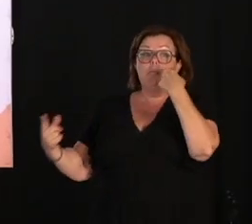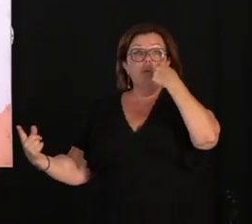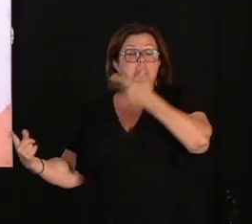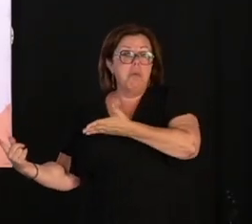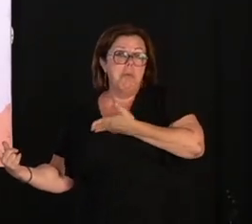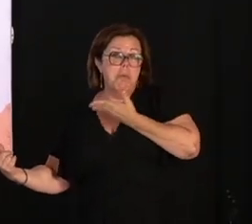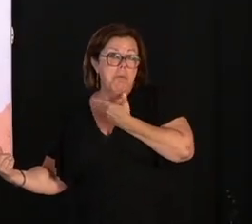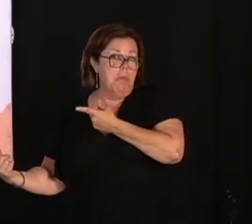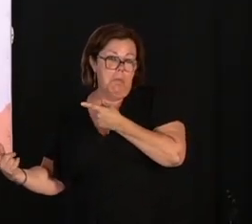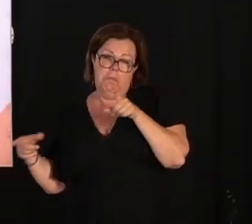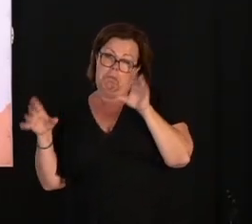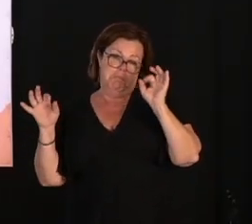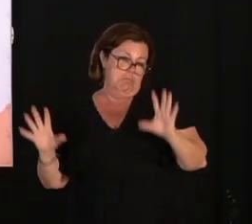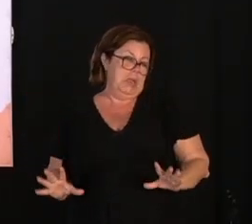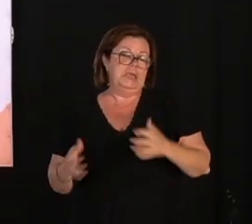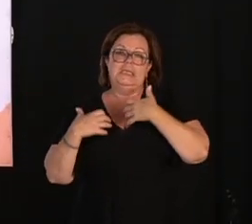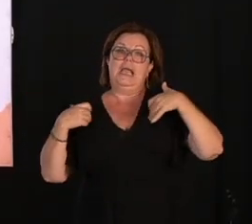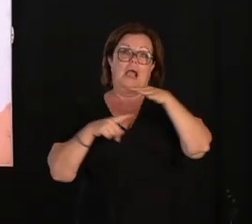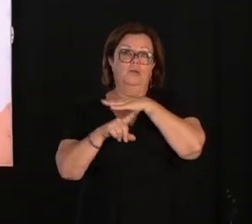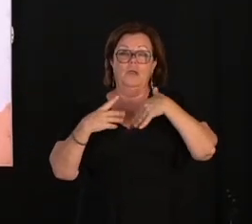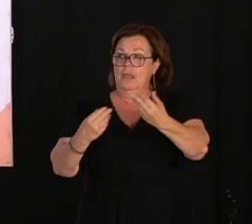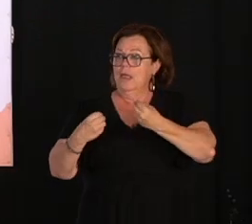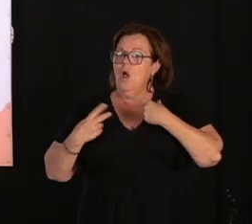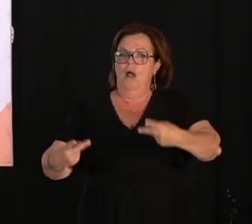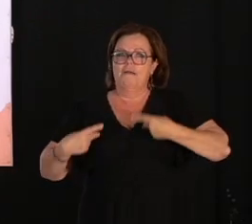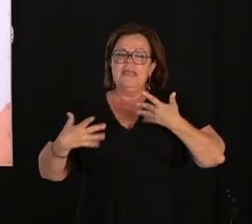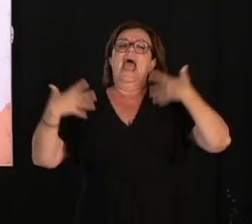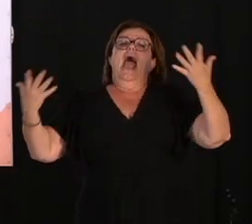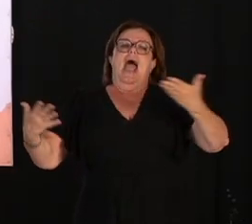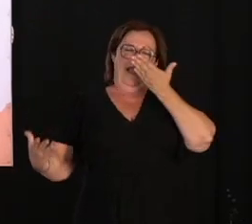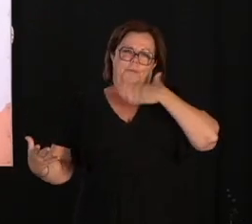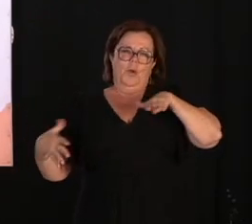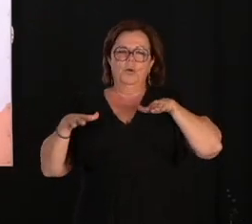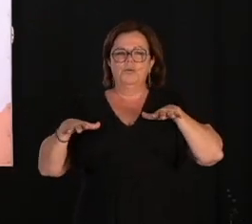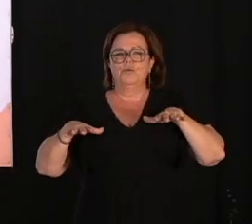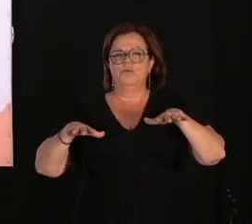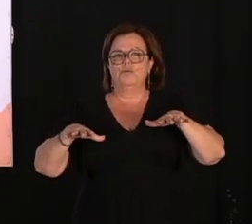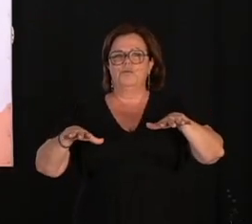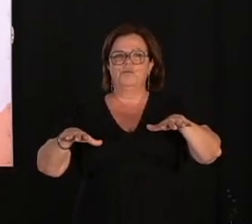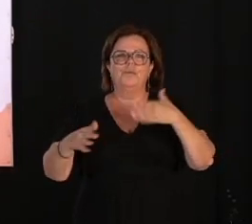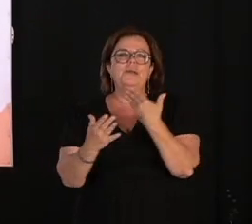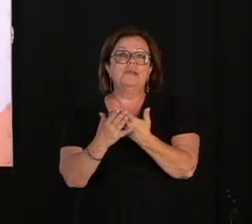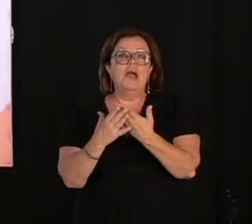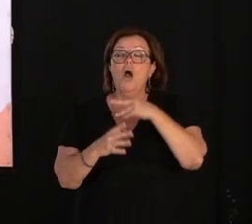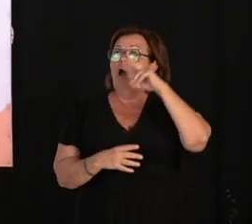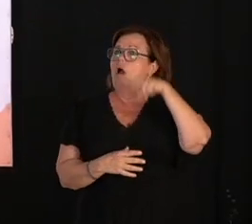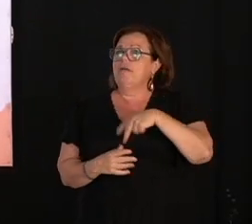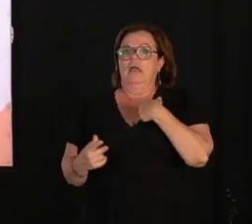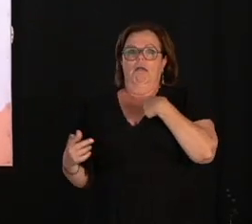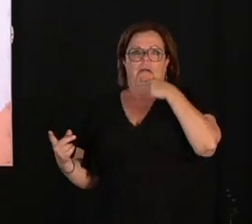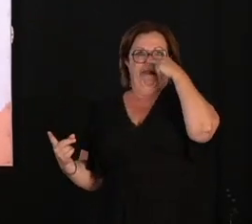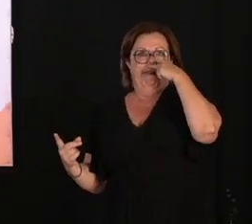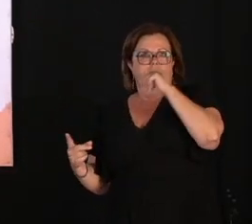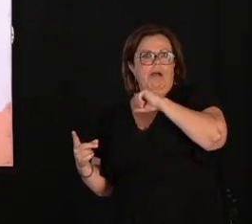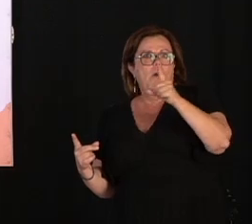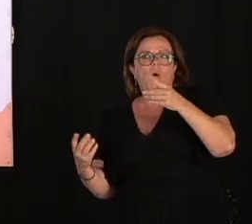comme les sciences sociales, ça sert surtout à mieux vivre. Et je me dis que peut-être que les gens, et très modestement, hein, je n'ai pas du tout la prétention de croire qu'on a changé vos